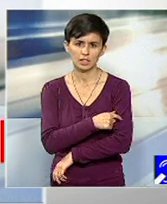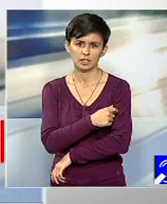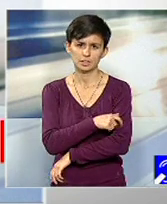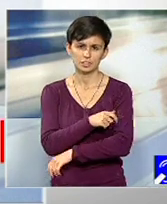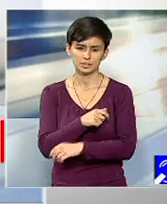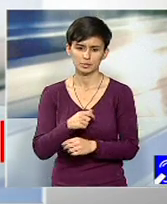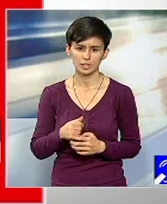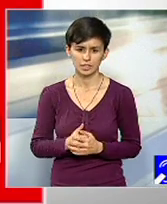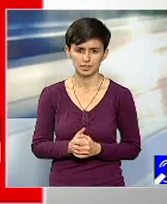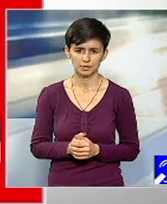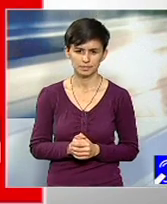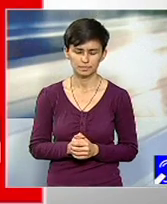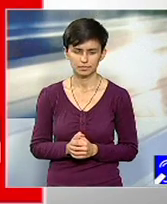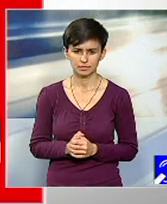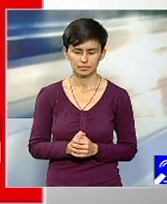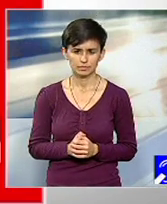spitale privite.